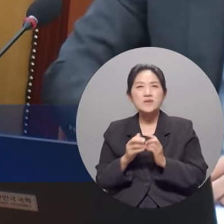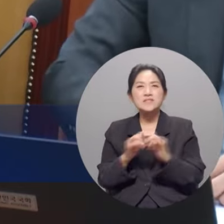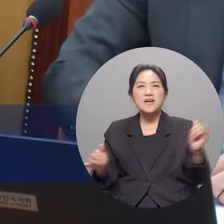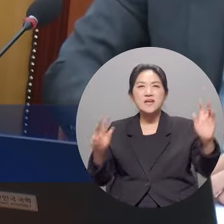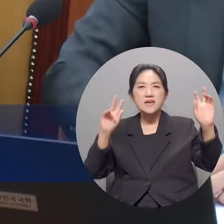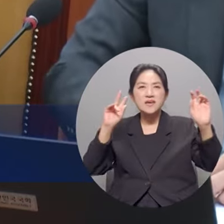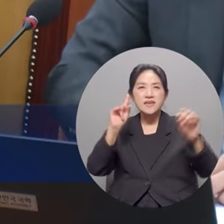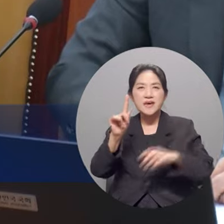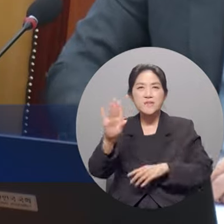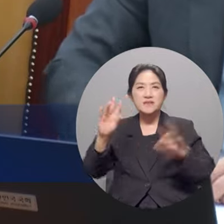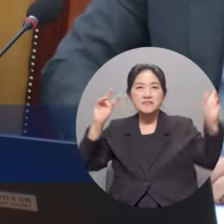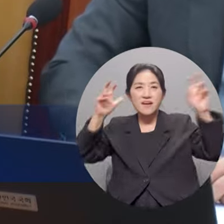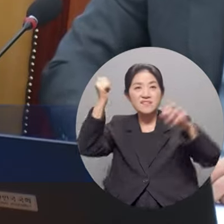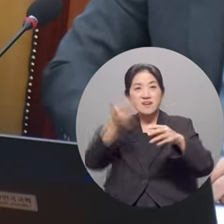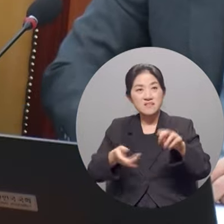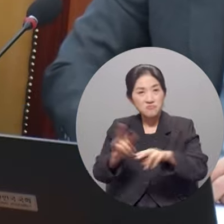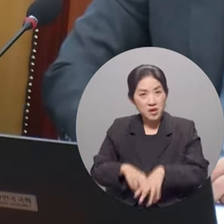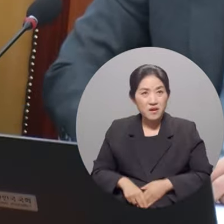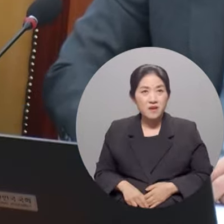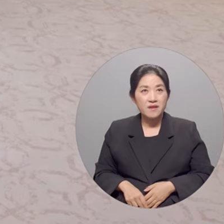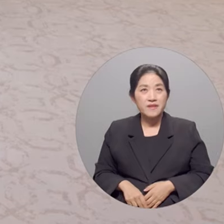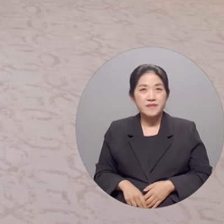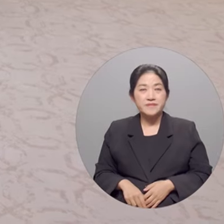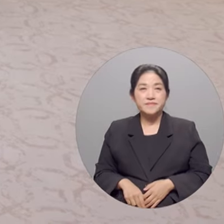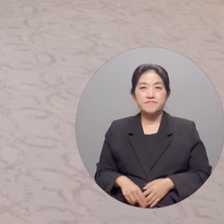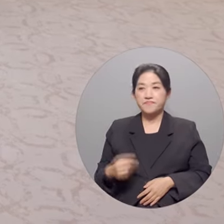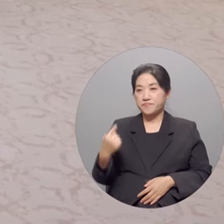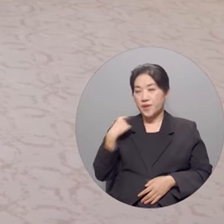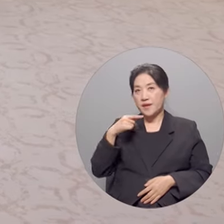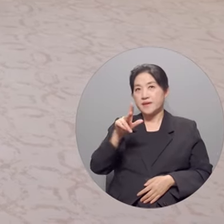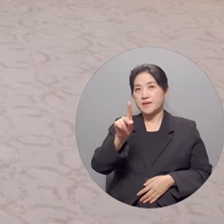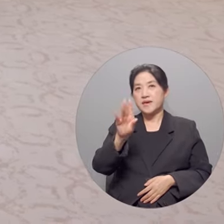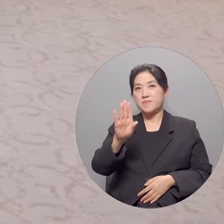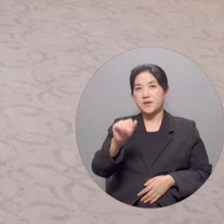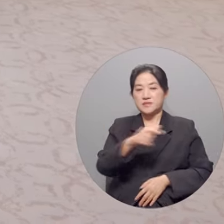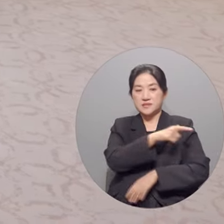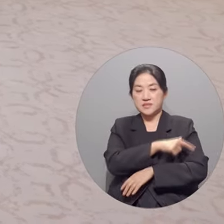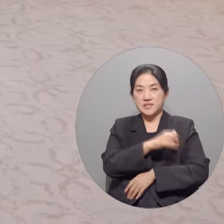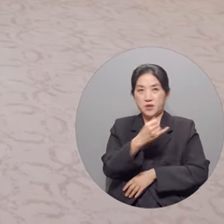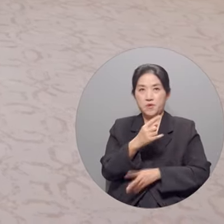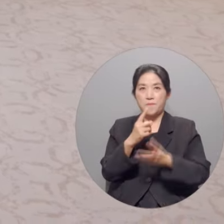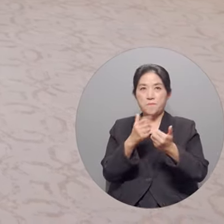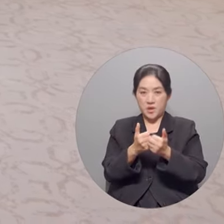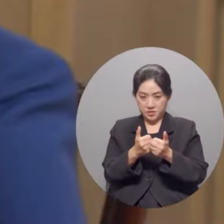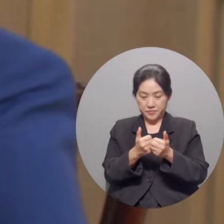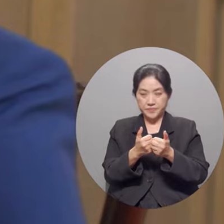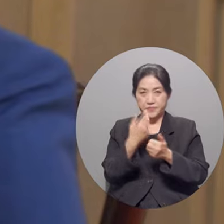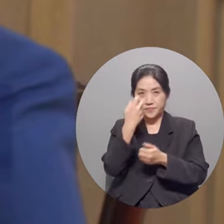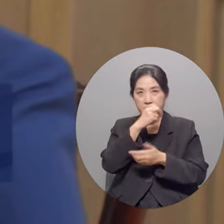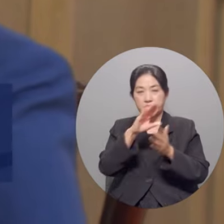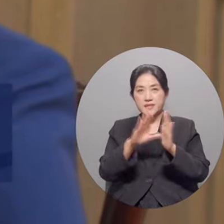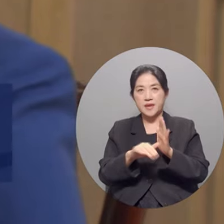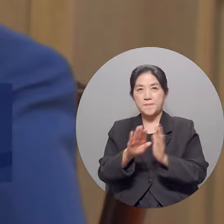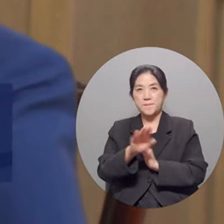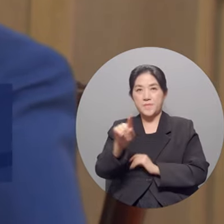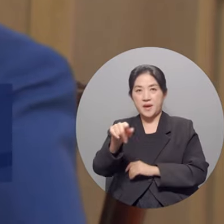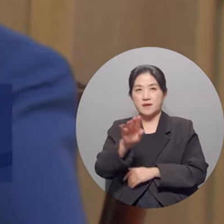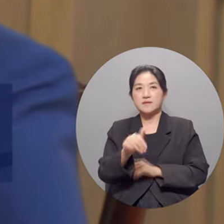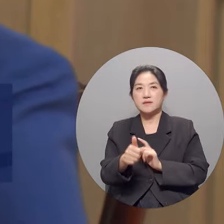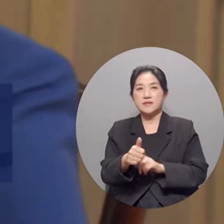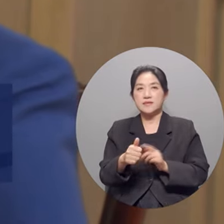KB 사장이 된다는 겁니다 어제 kbs 이사회 심사과정에서 박 후보자는